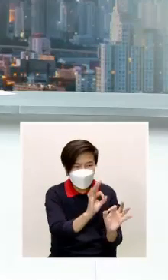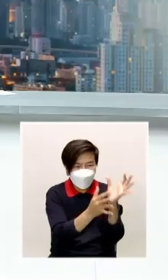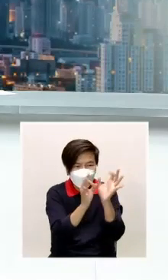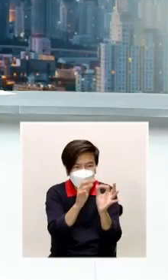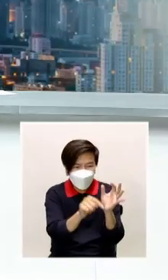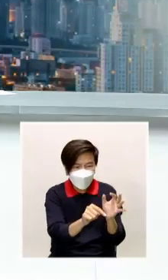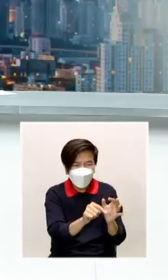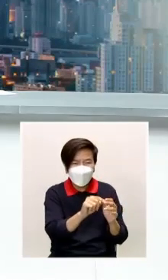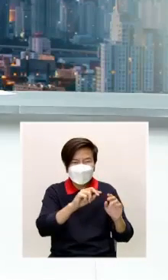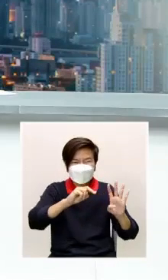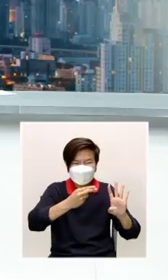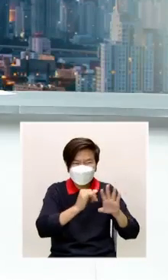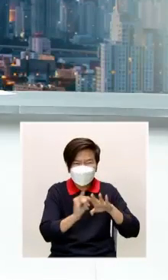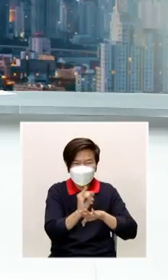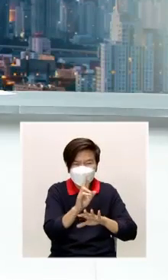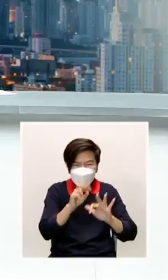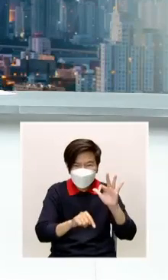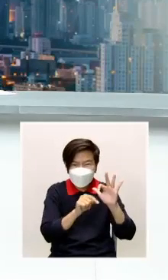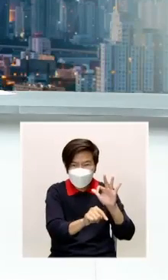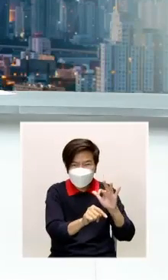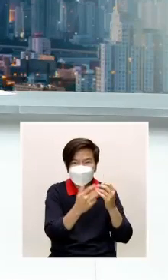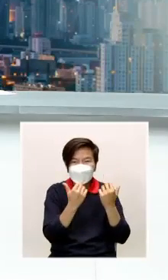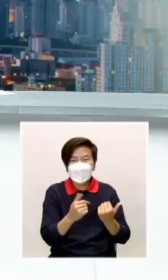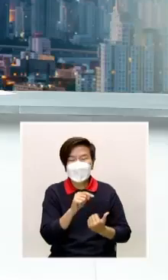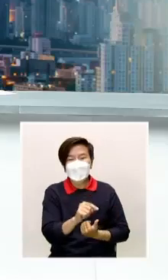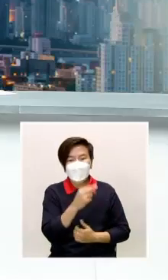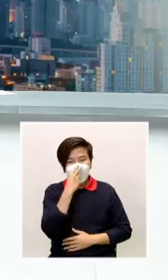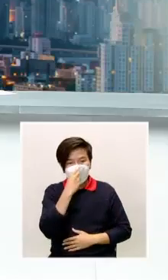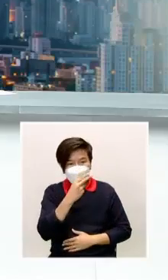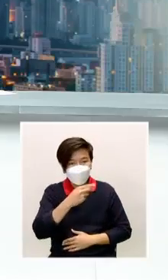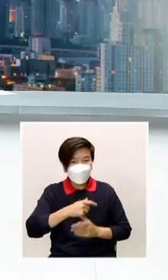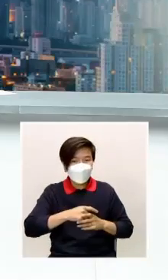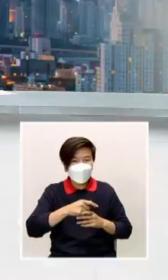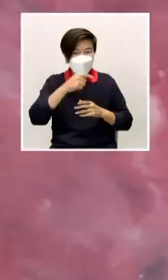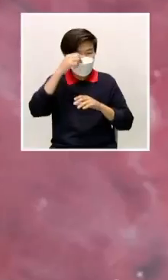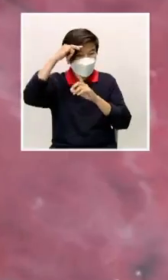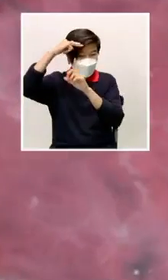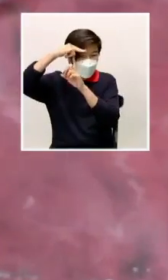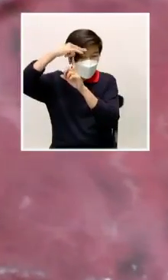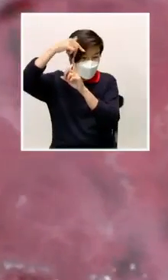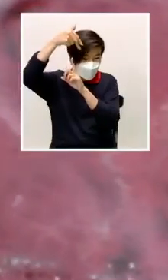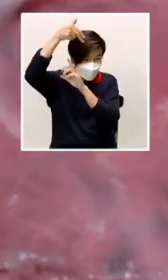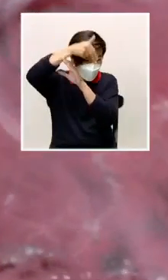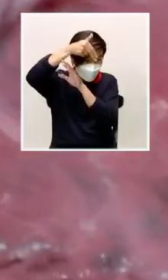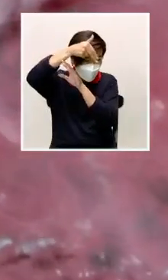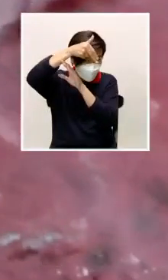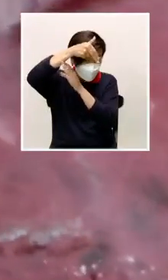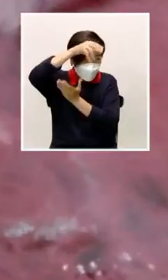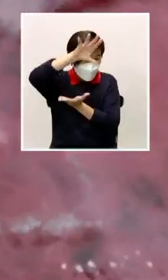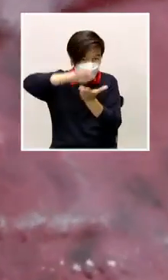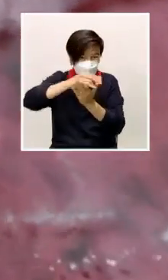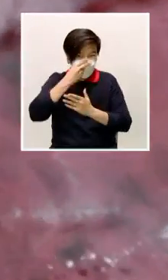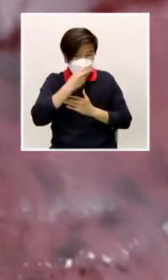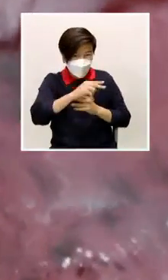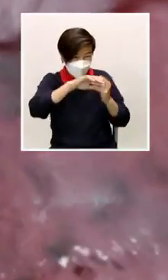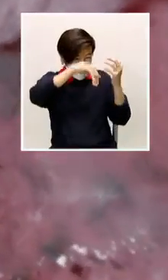แล้วเกือบ 40,000 ไร่แล้วนะคะสถานการณ์ในตอนนี้มีภาพถ่ายจากทางดาวเทียมนะคะเป็นภาพถ่ายจากอวกาศมองเห็